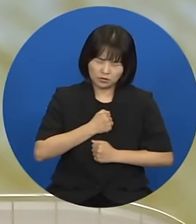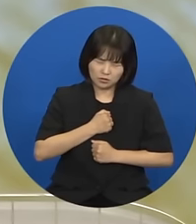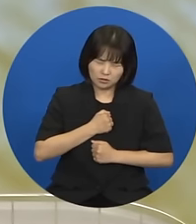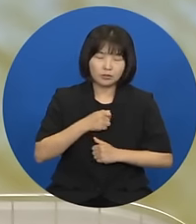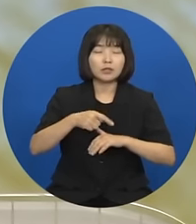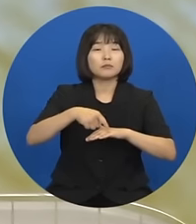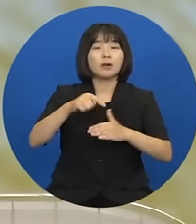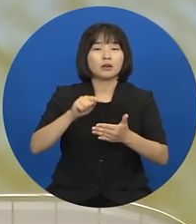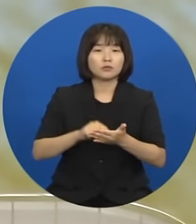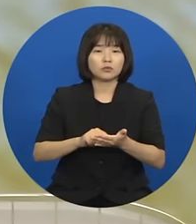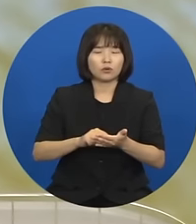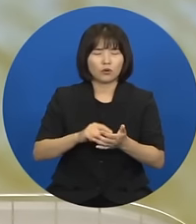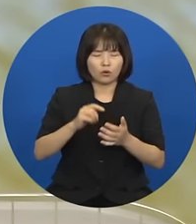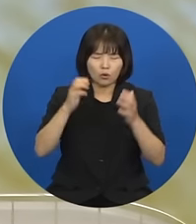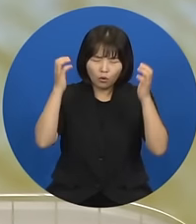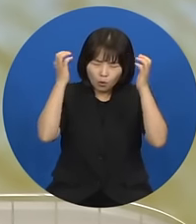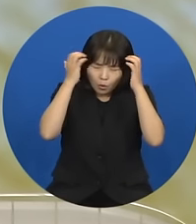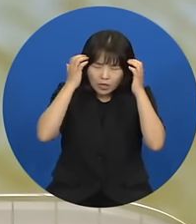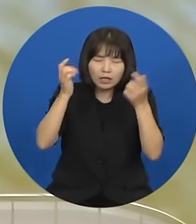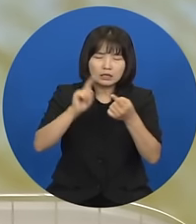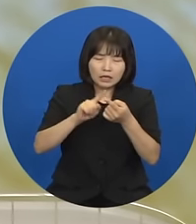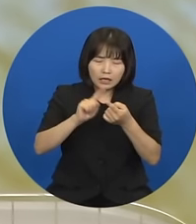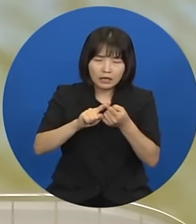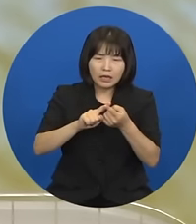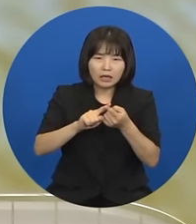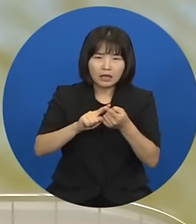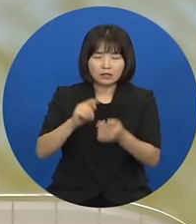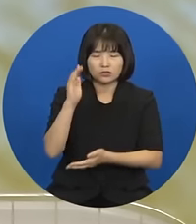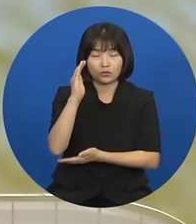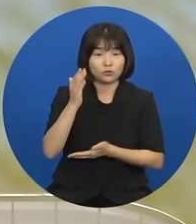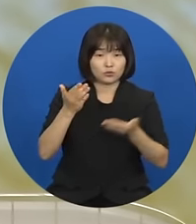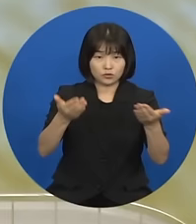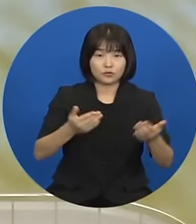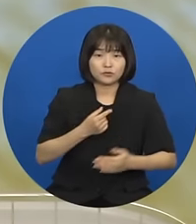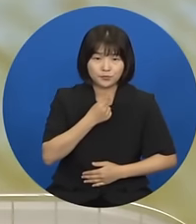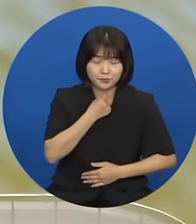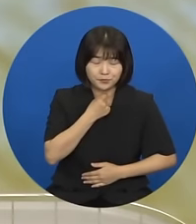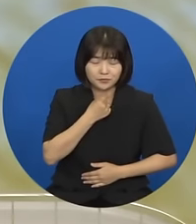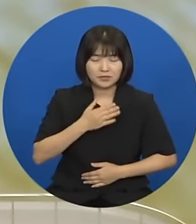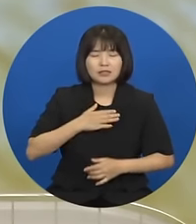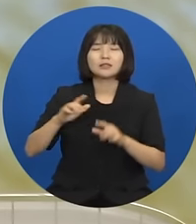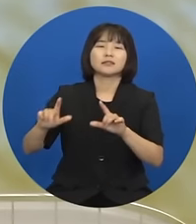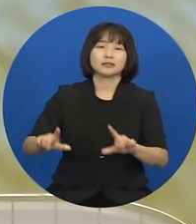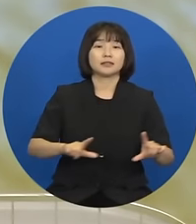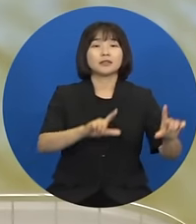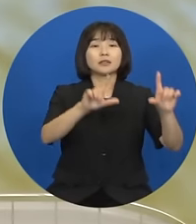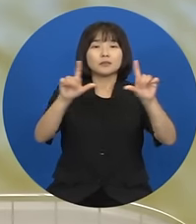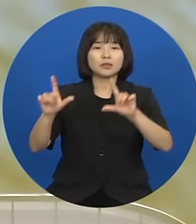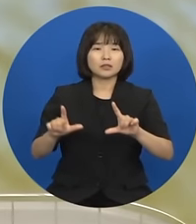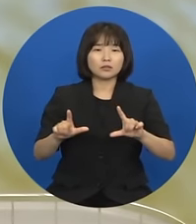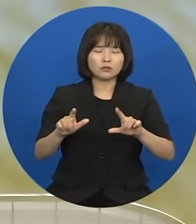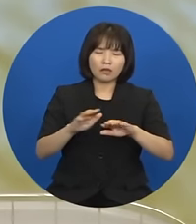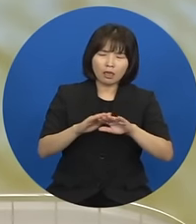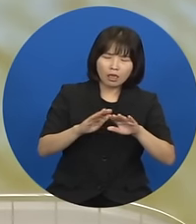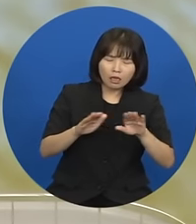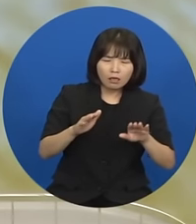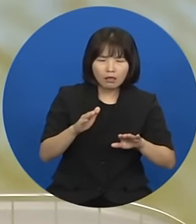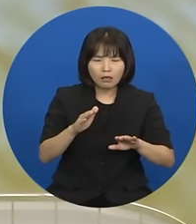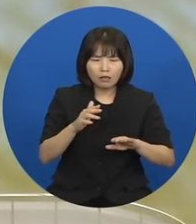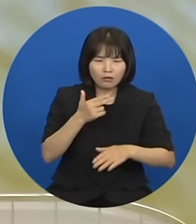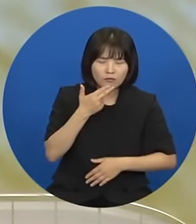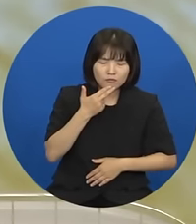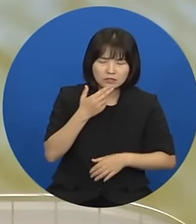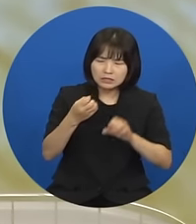마음으로 이 고난의 문제에 대해 말씀드리고자 합니다. 제 삶에도 답 없이 고민하는